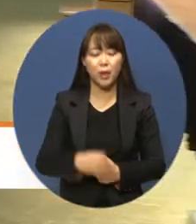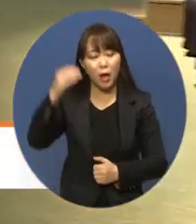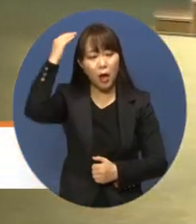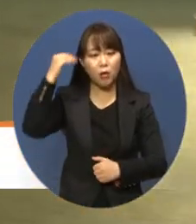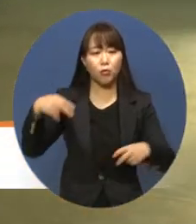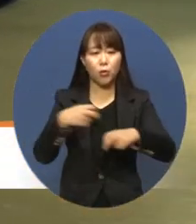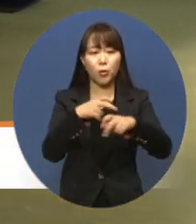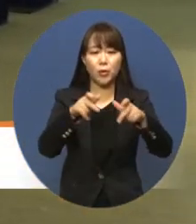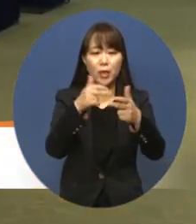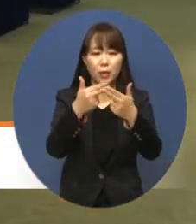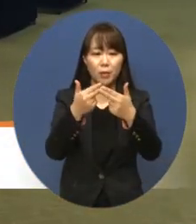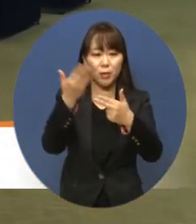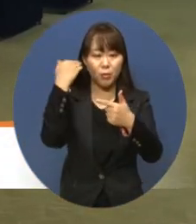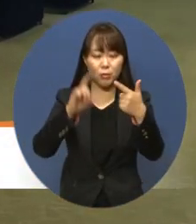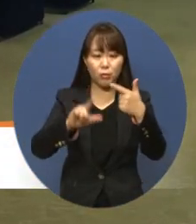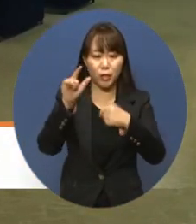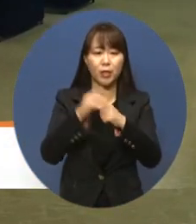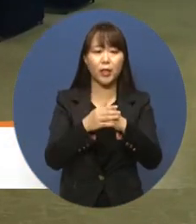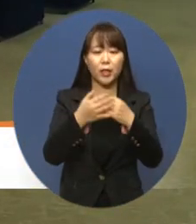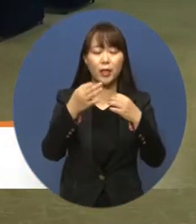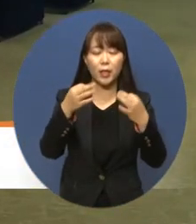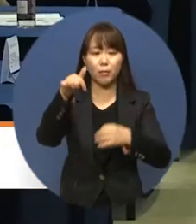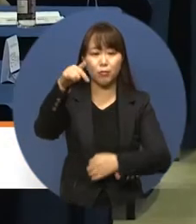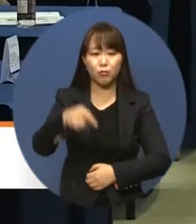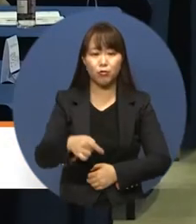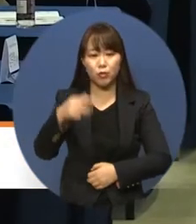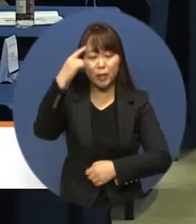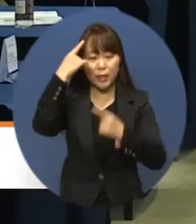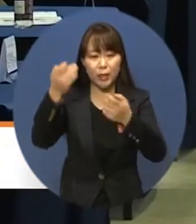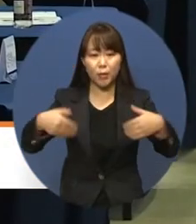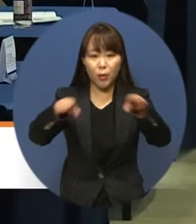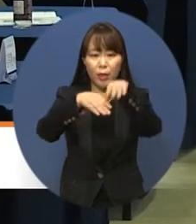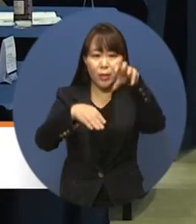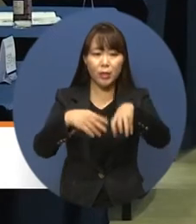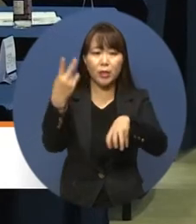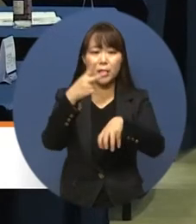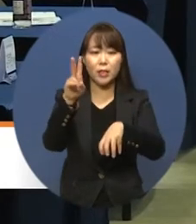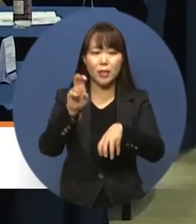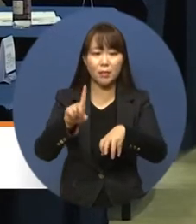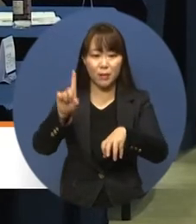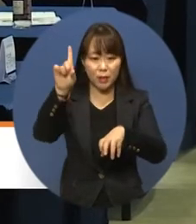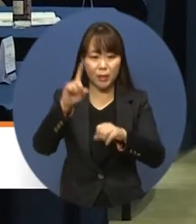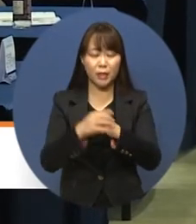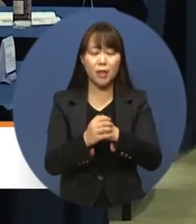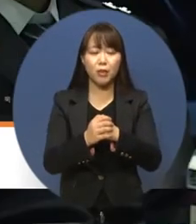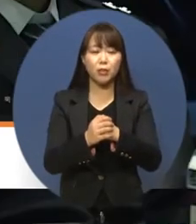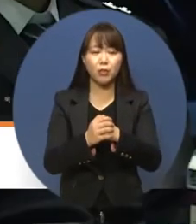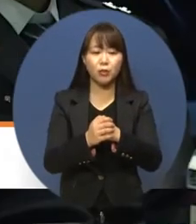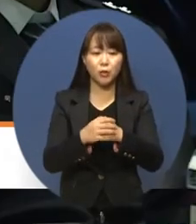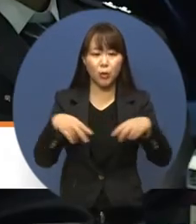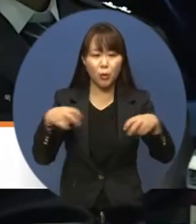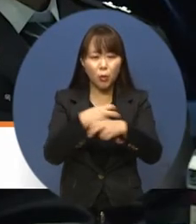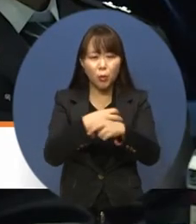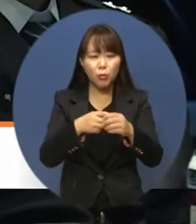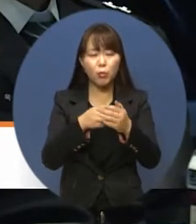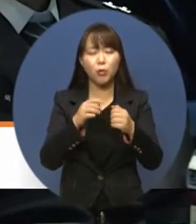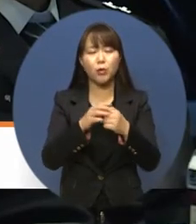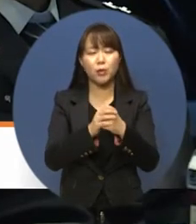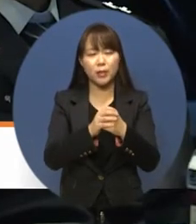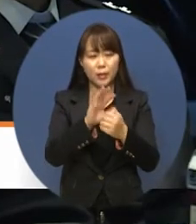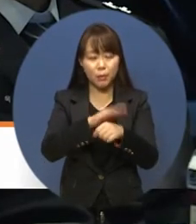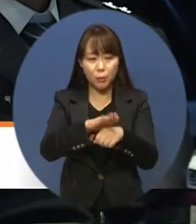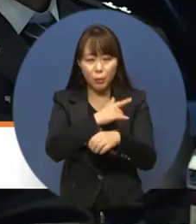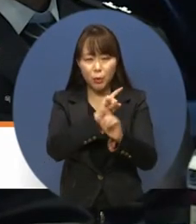한국교통장애인협회가 지난 6일 백범 김구 기념관에서 2021 교통범죄 추방대회 및 교통정의상